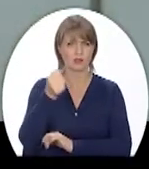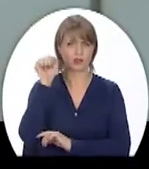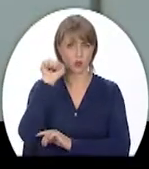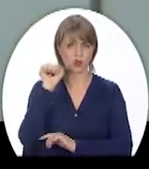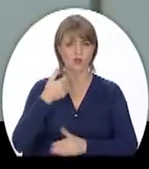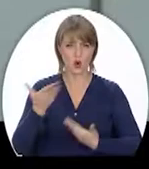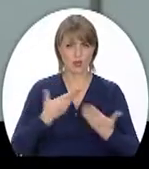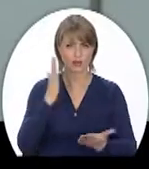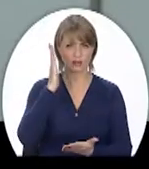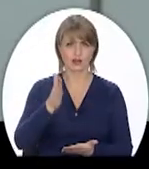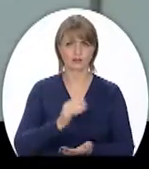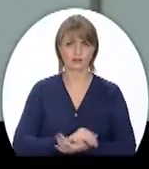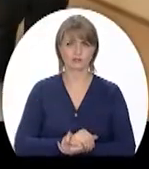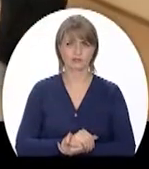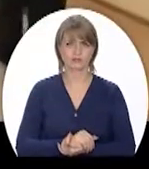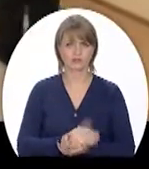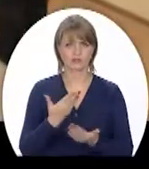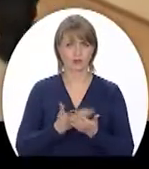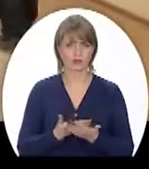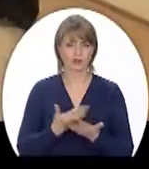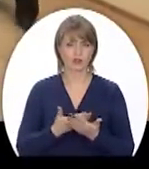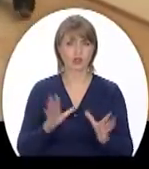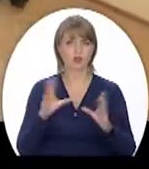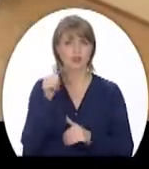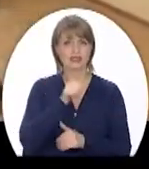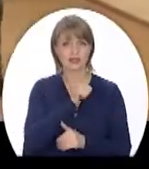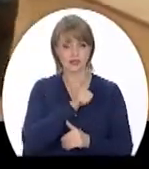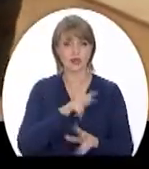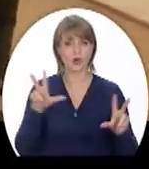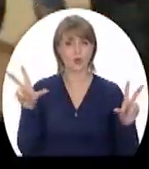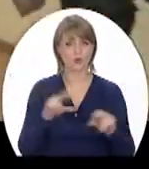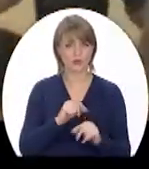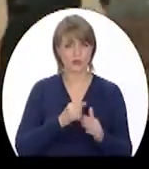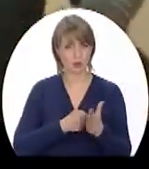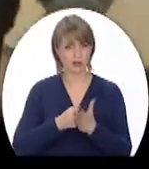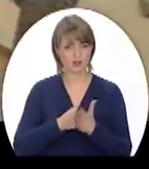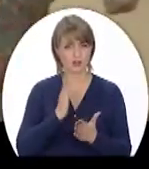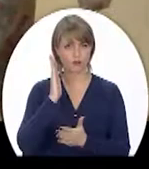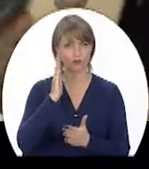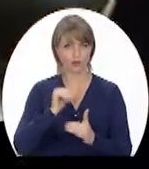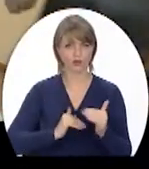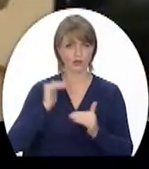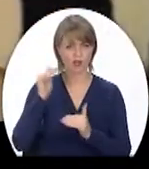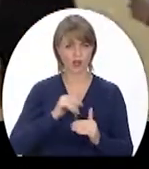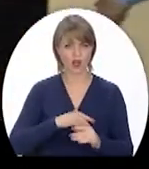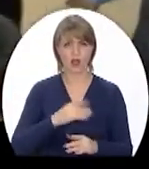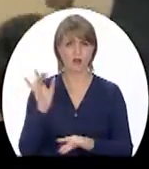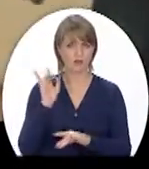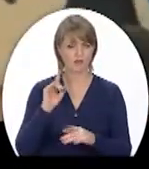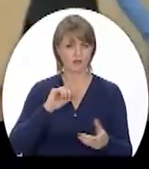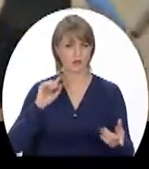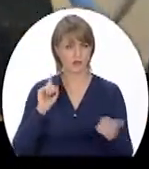вставать, поднимать голову и идти дальше. Вот, пожалуй, и весь секрет успешного продвижения. Вперед и